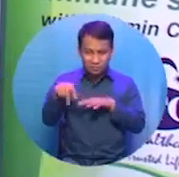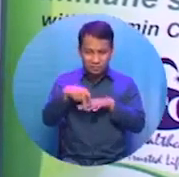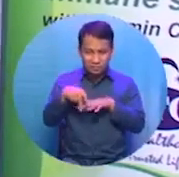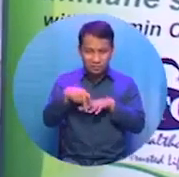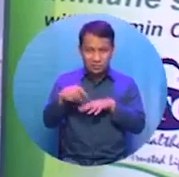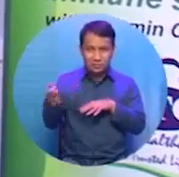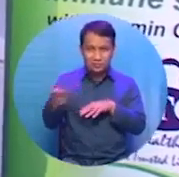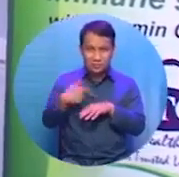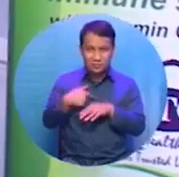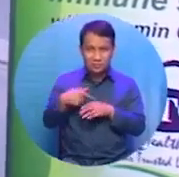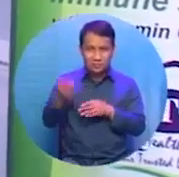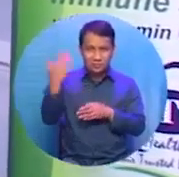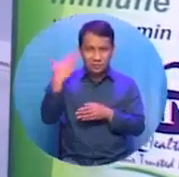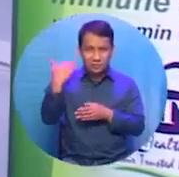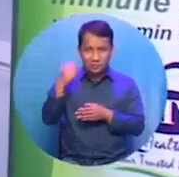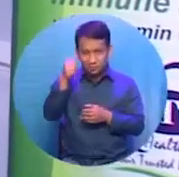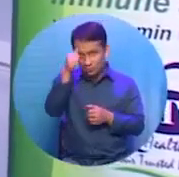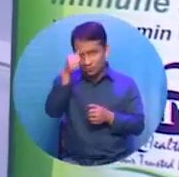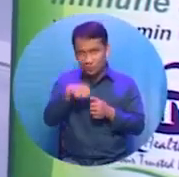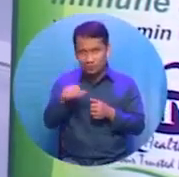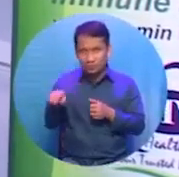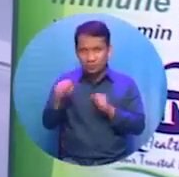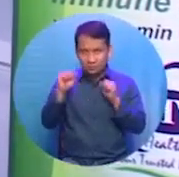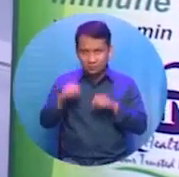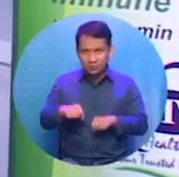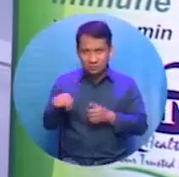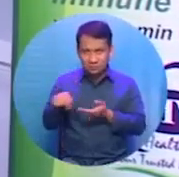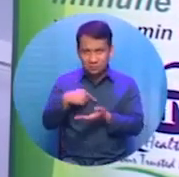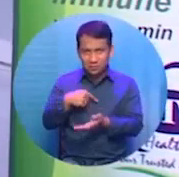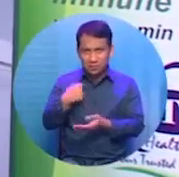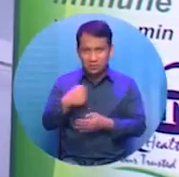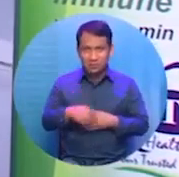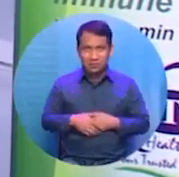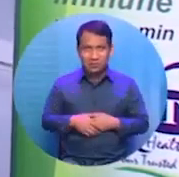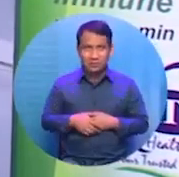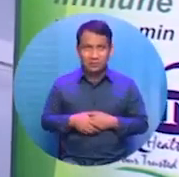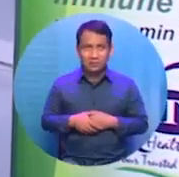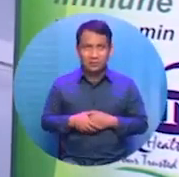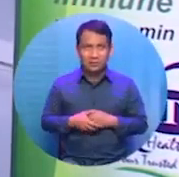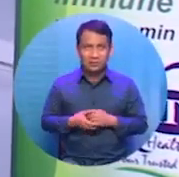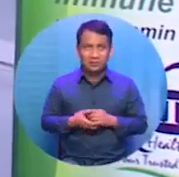sa akin, yung last week, baka pwede nyo nang bayaran?